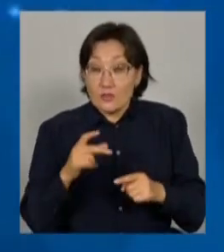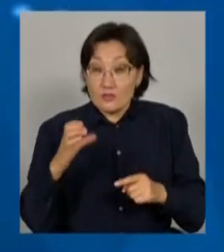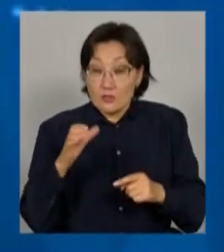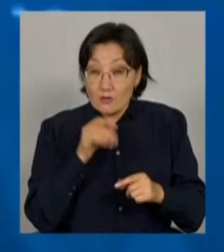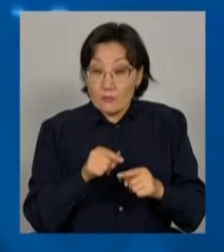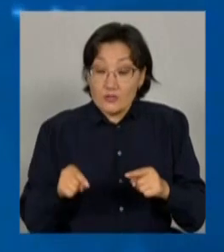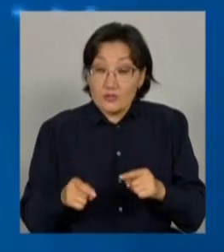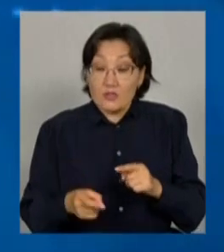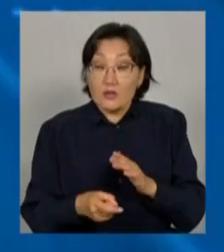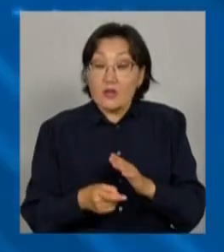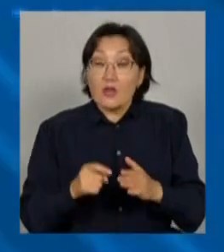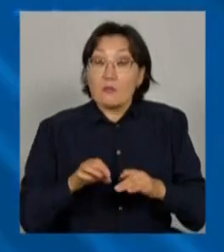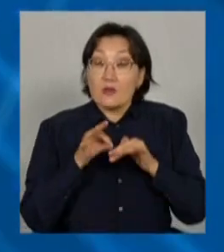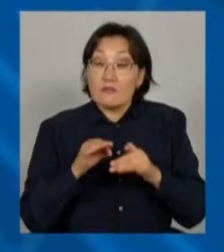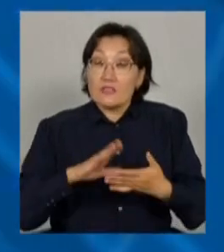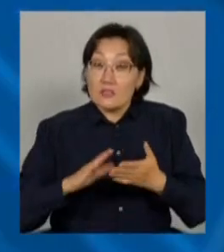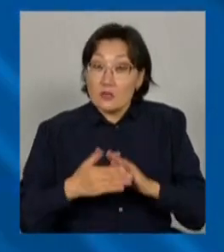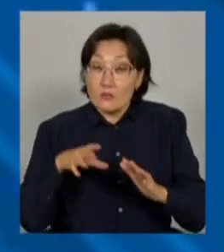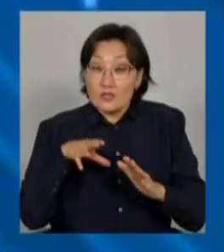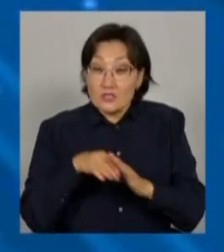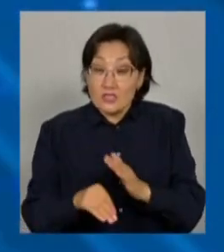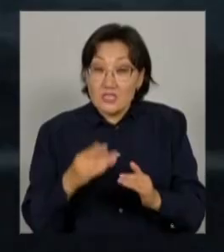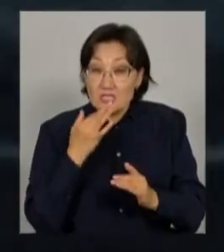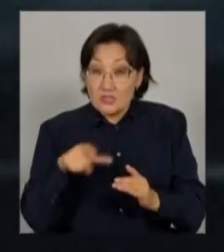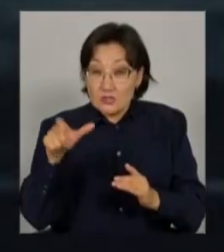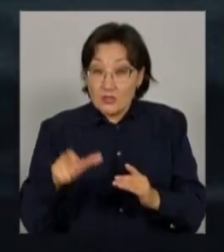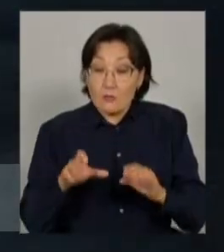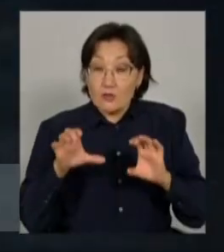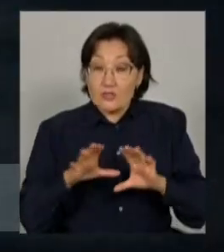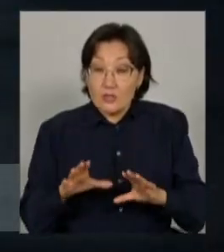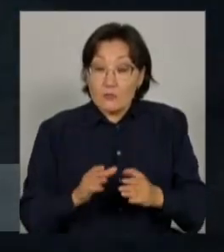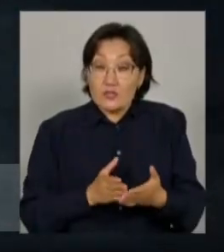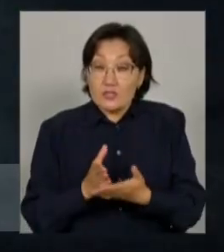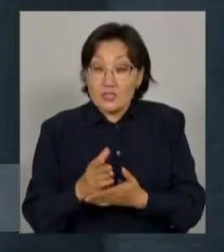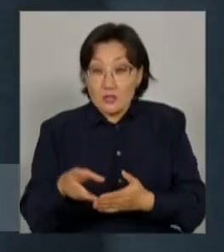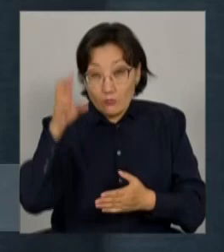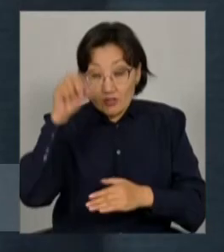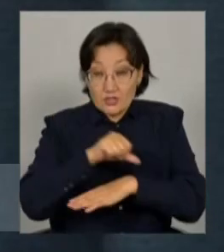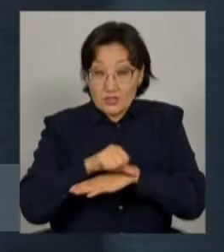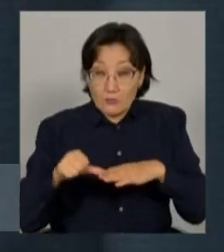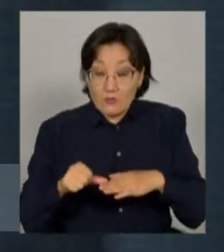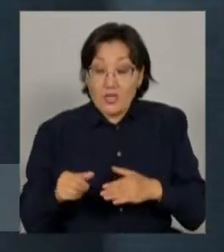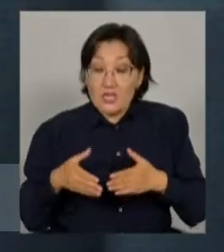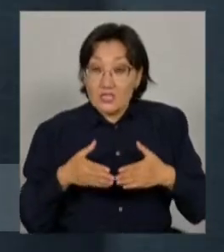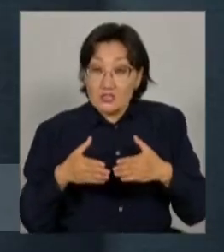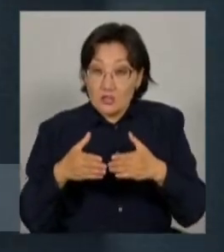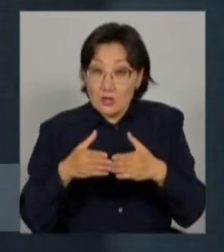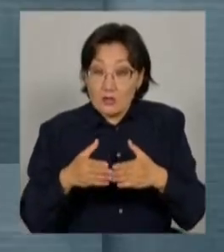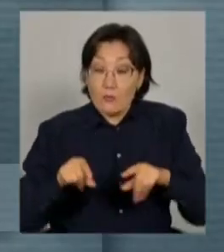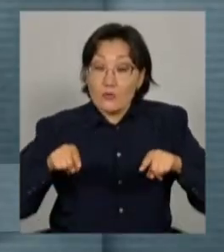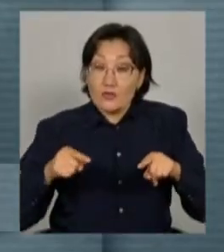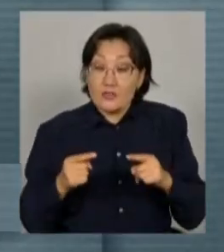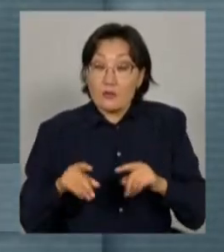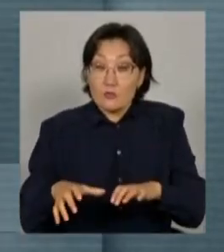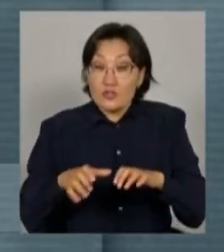ходе проведения ими сделки. Среди них были и иностранцы, незаконно пересекшие госграницу на скоростных катерах. У